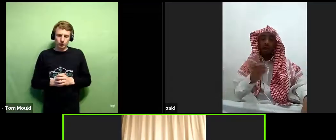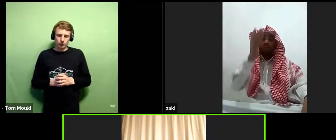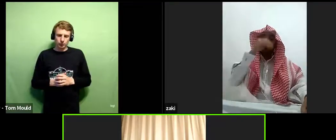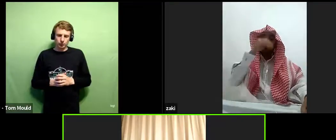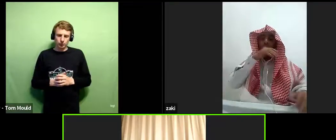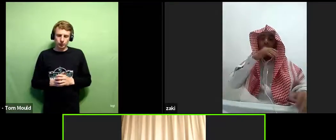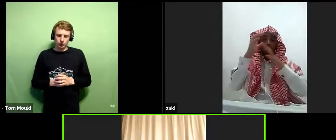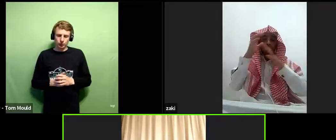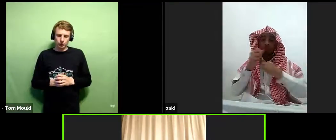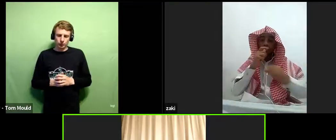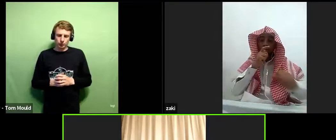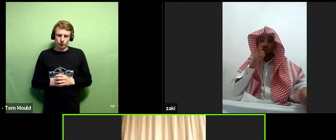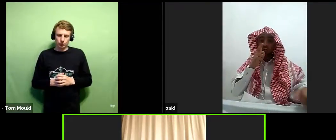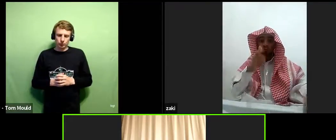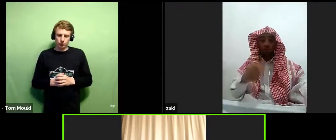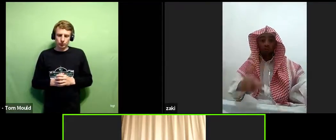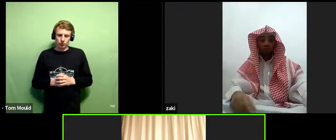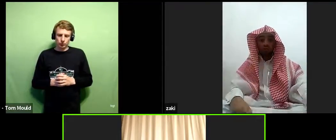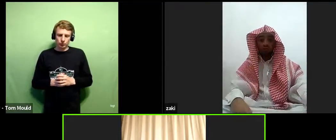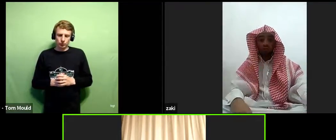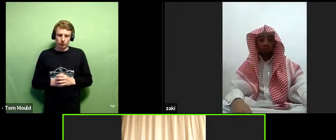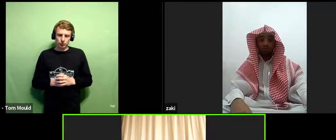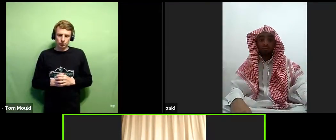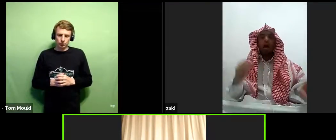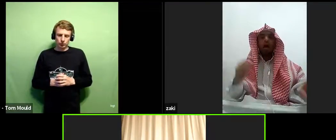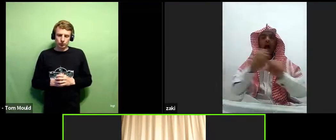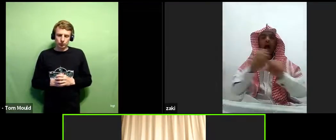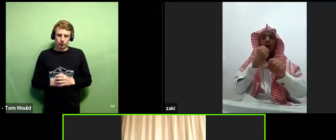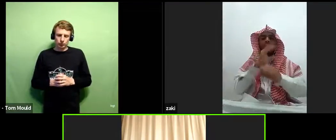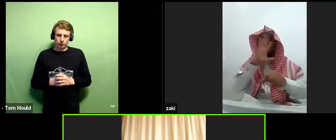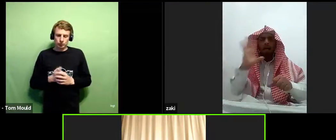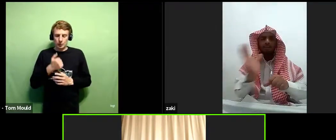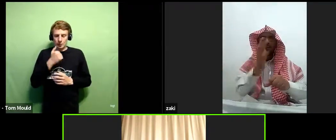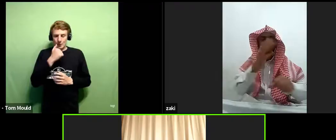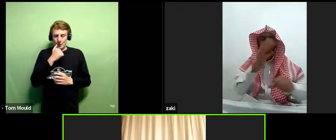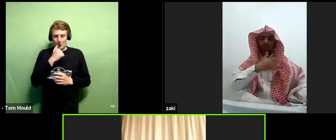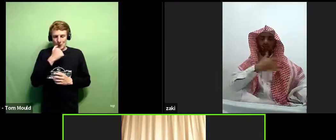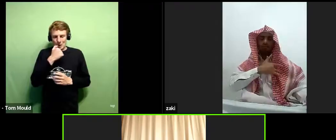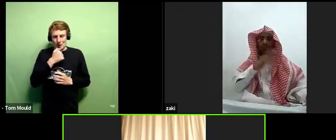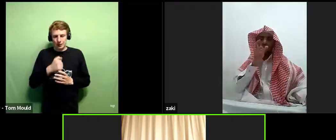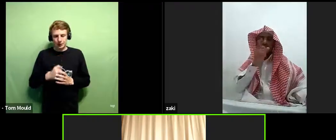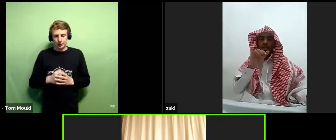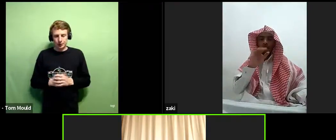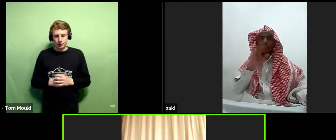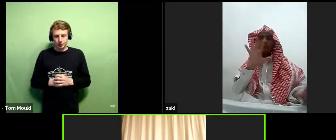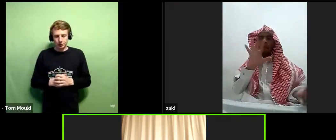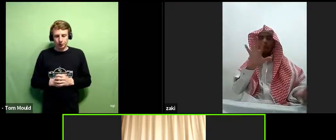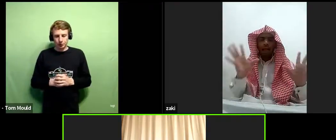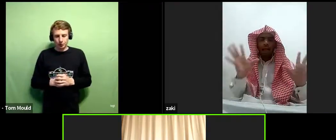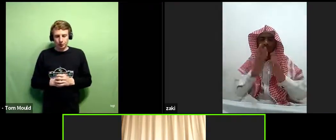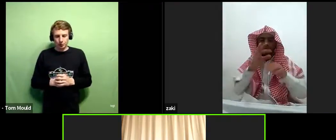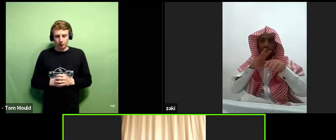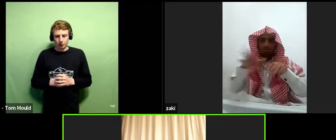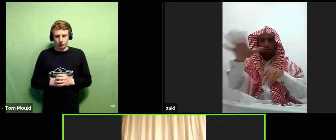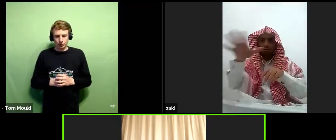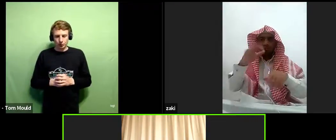وسلم إنما الأعمال بالنيات وإنما لكل امرئ ما نوى،